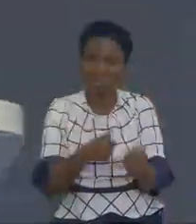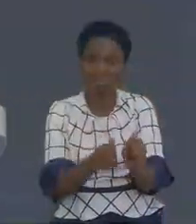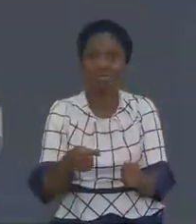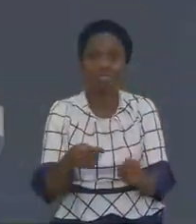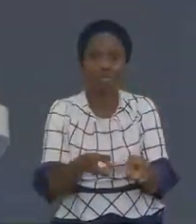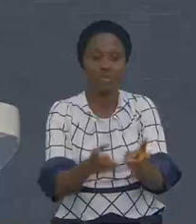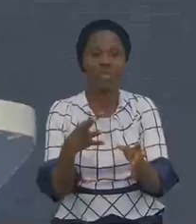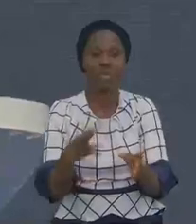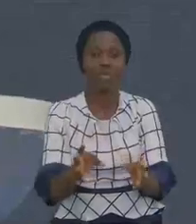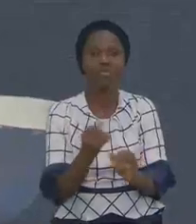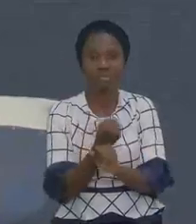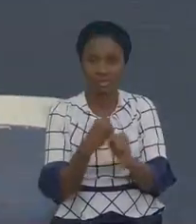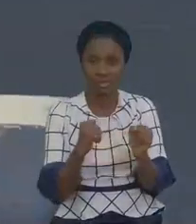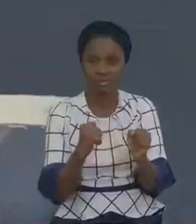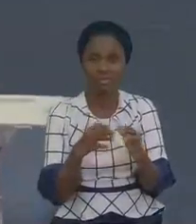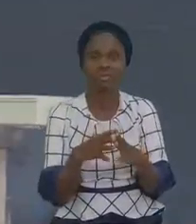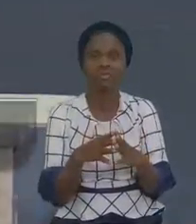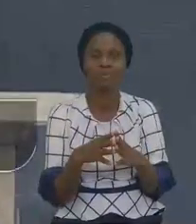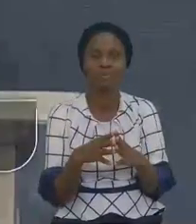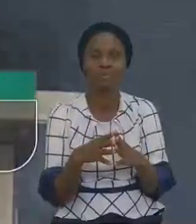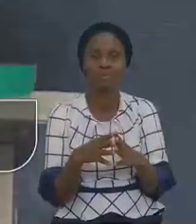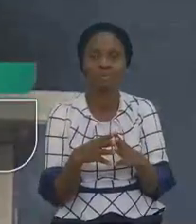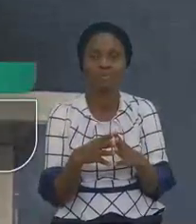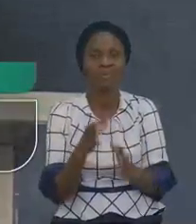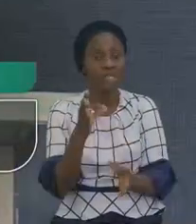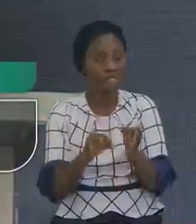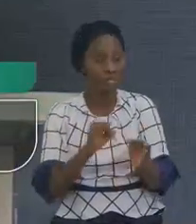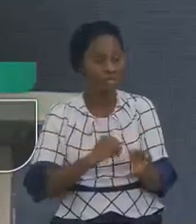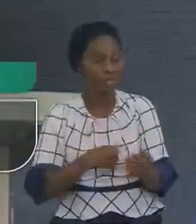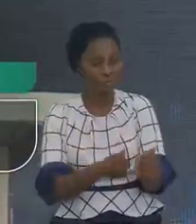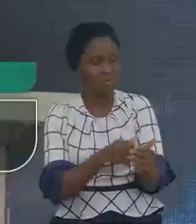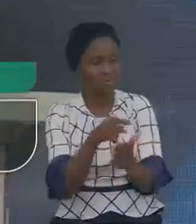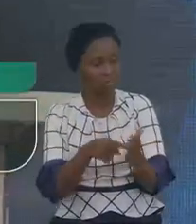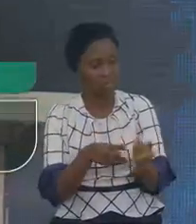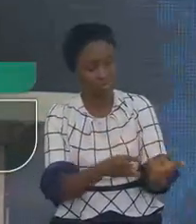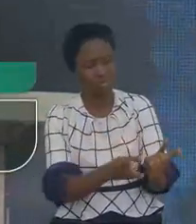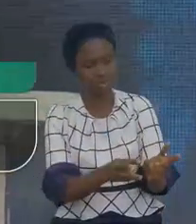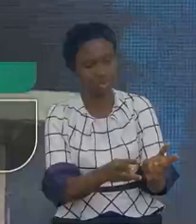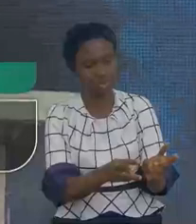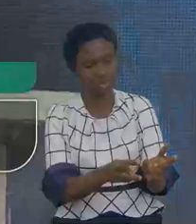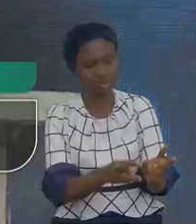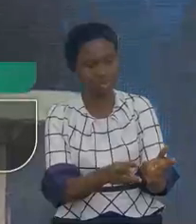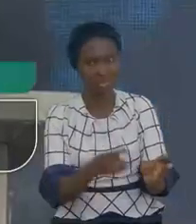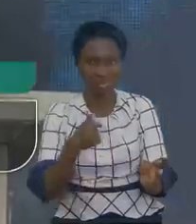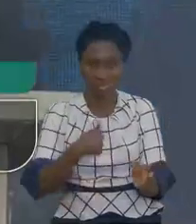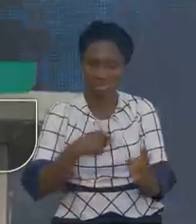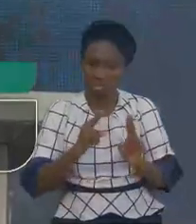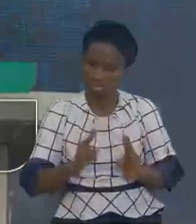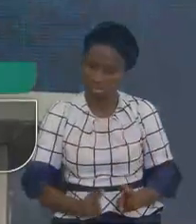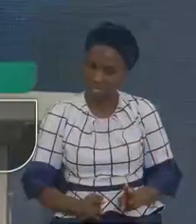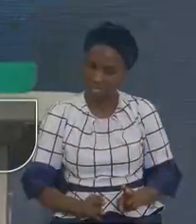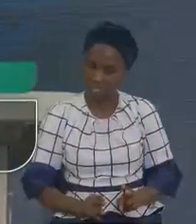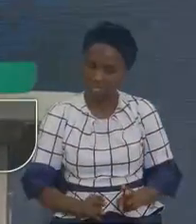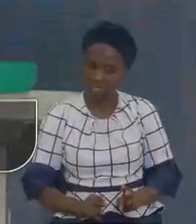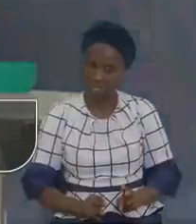Si je suis ce chemin-là, et j'ai de l'argent, est-ce que j'aurai le salut? si je